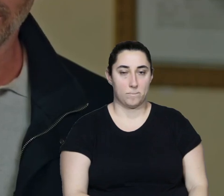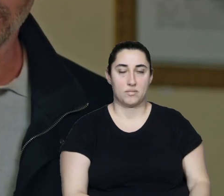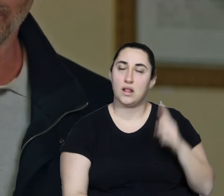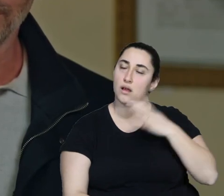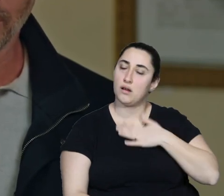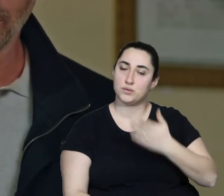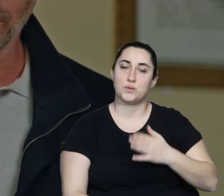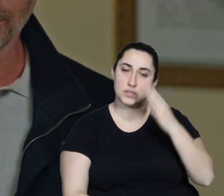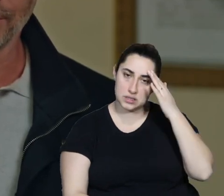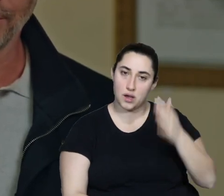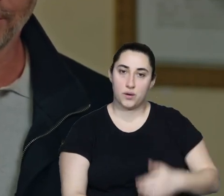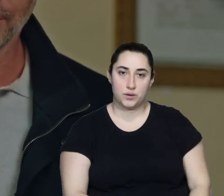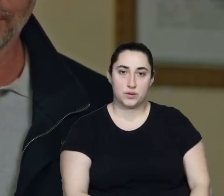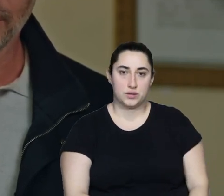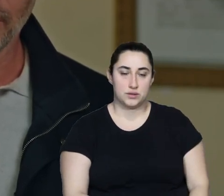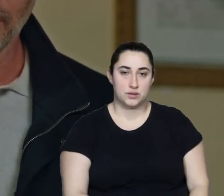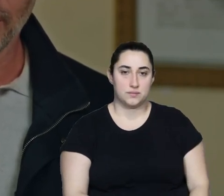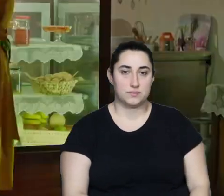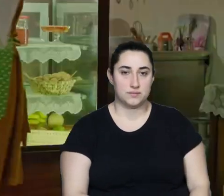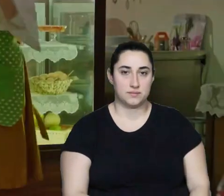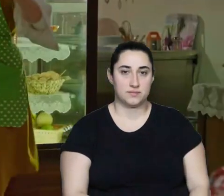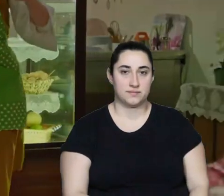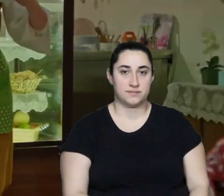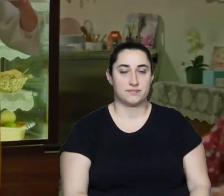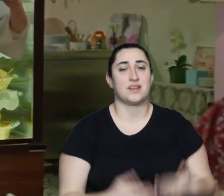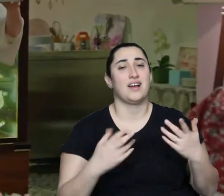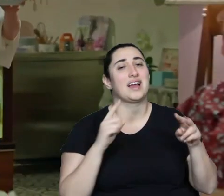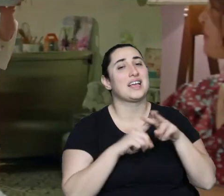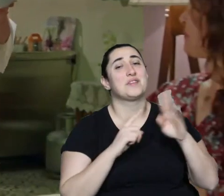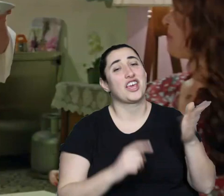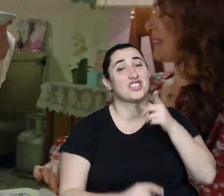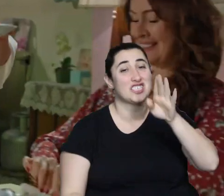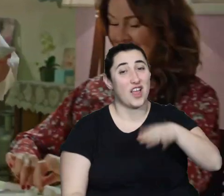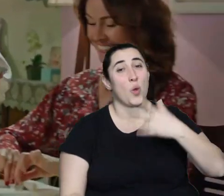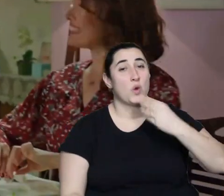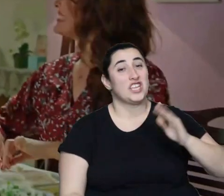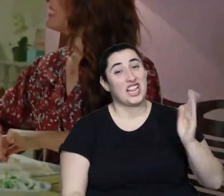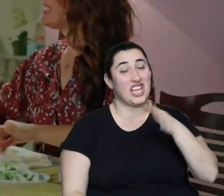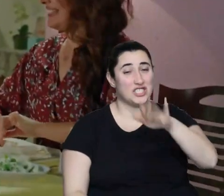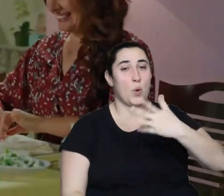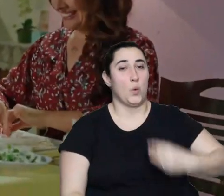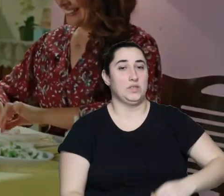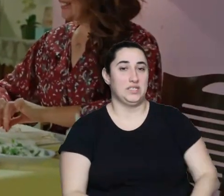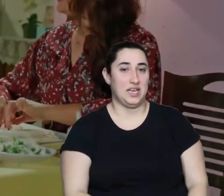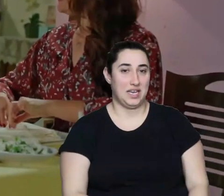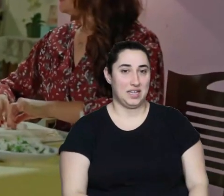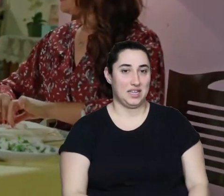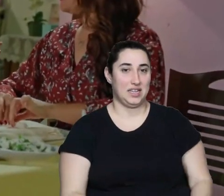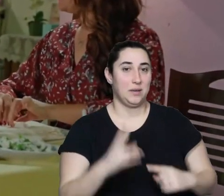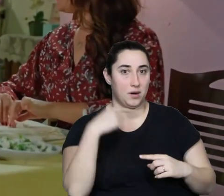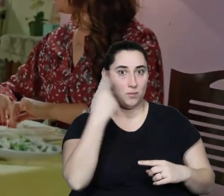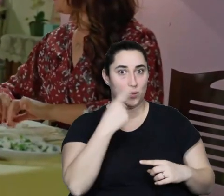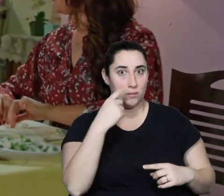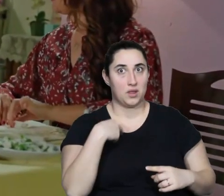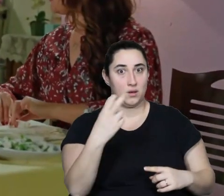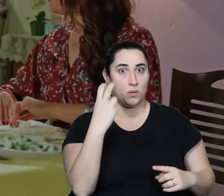Allah razı olsun, sağ olun komutanım. Ah Kezban, keşke sen de olsaydın, keşke olsaydın. Ay İbrahim görecekti